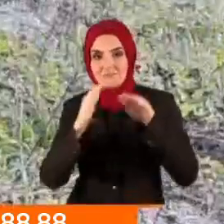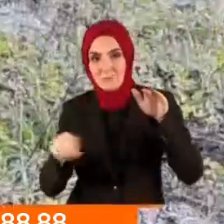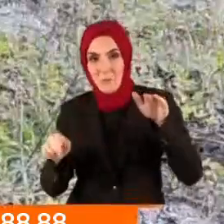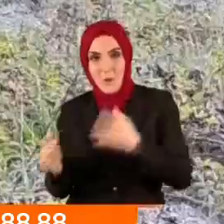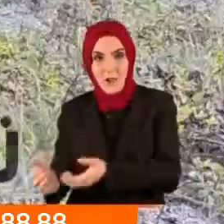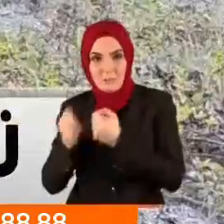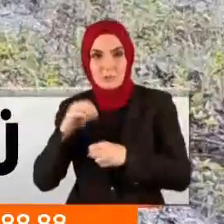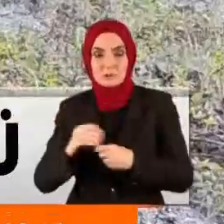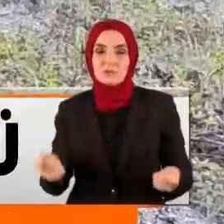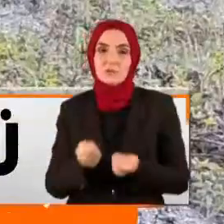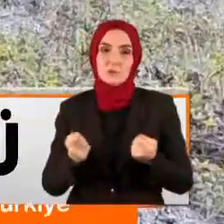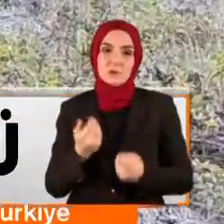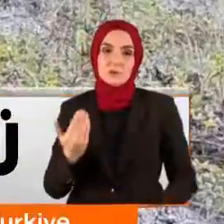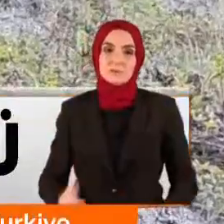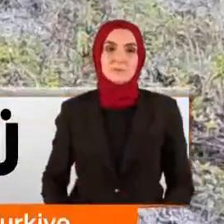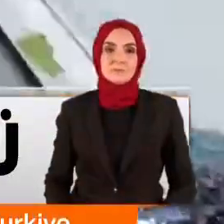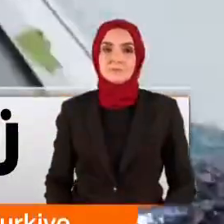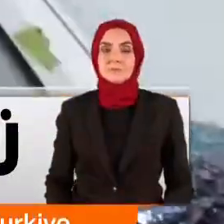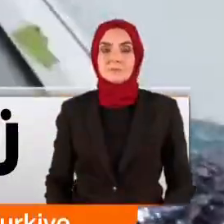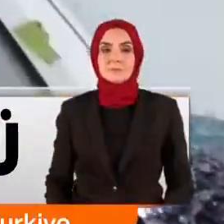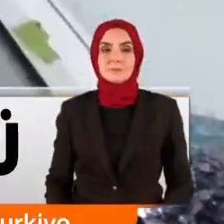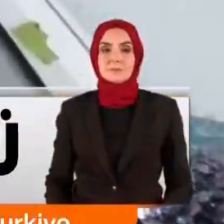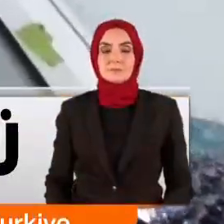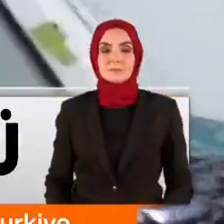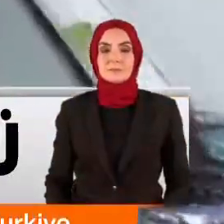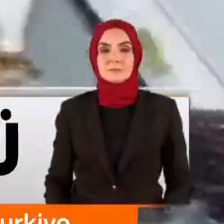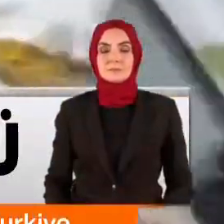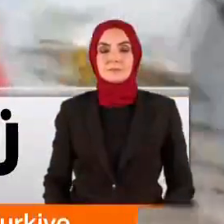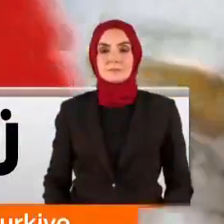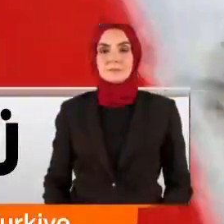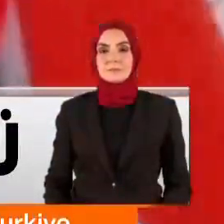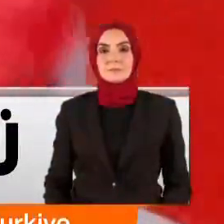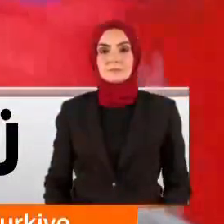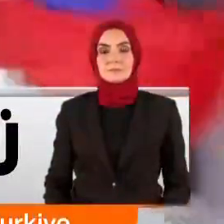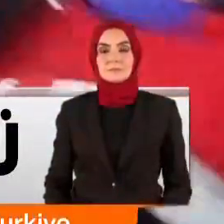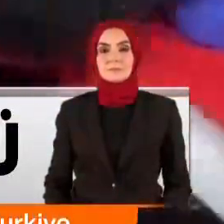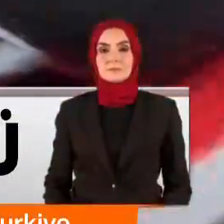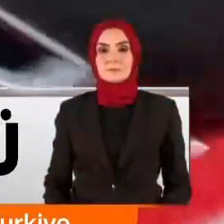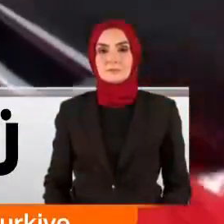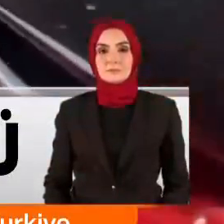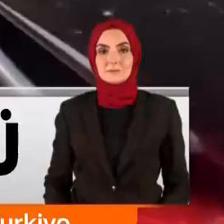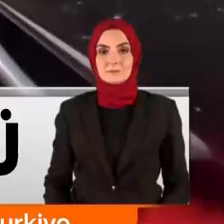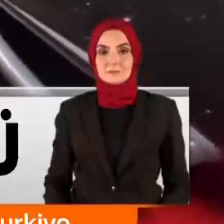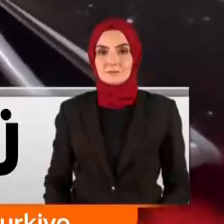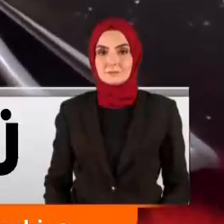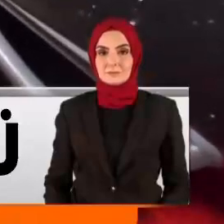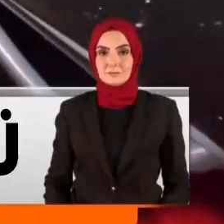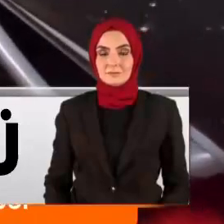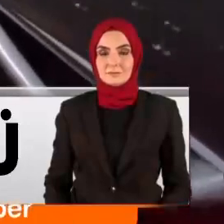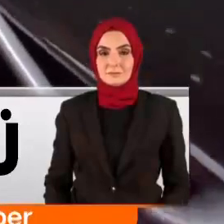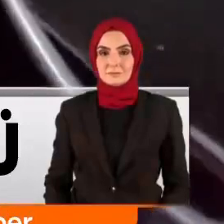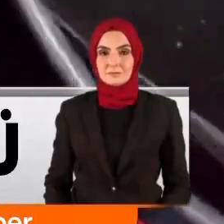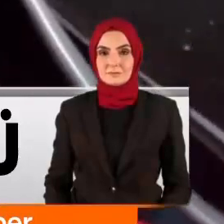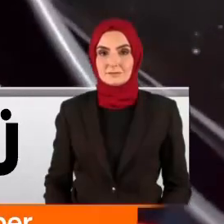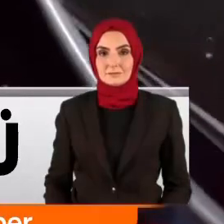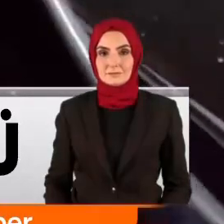Doktor geldi ama onu gönderdi efendim. Siz şey olacak. İç kanamını mı basalım? Valla alacaksınız. Haftayla alacağım. Yardım edin. Allah'ın